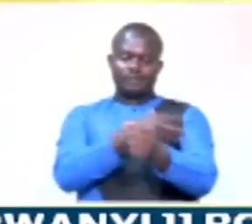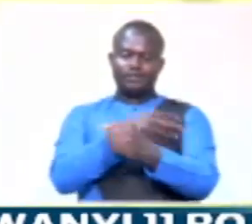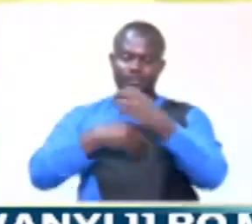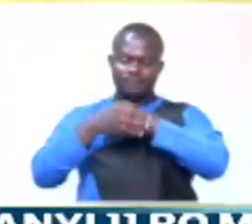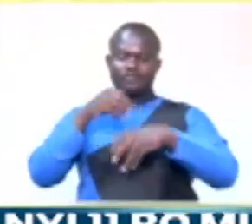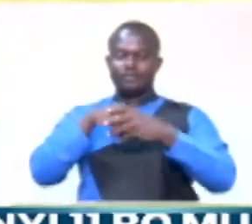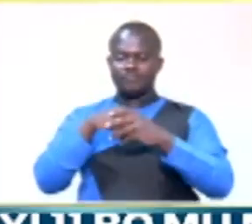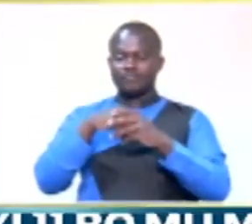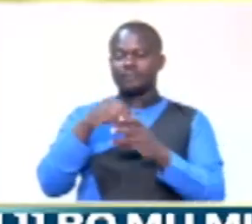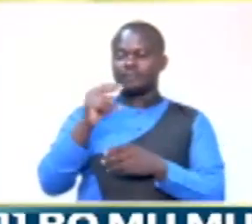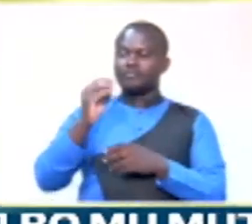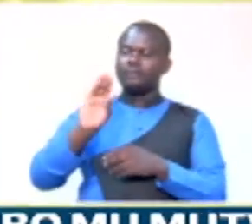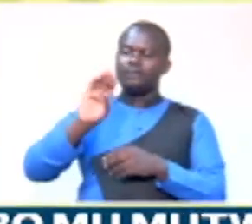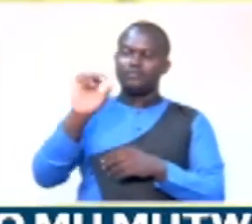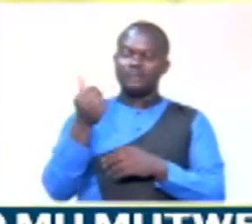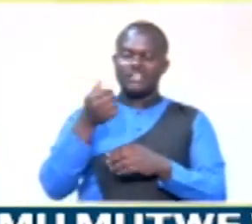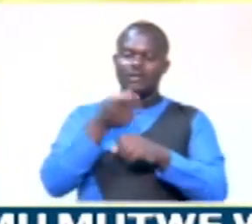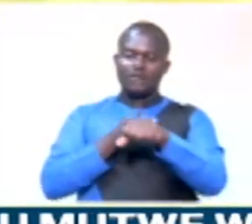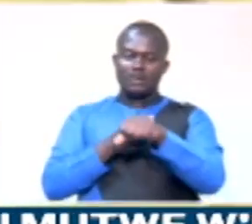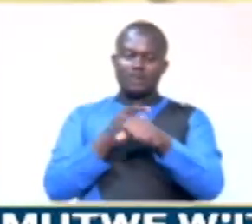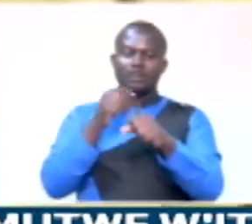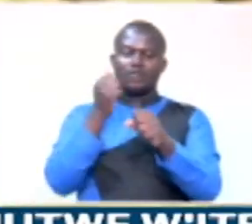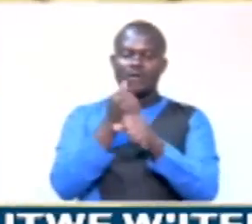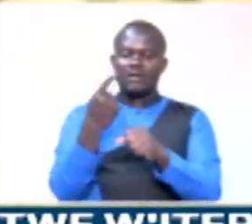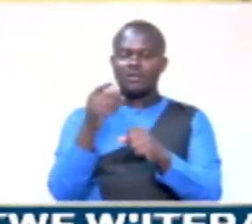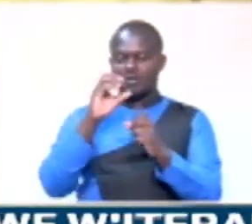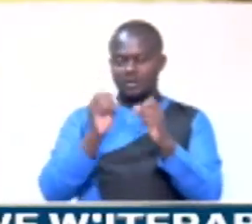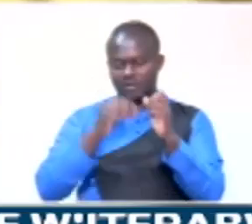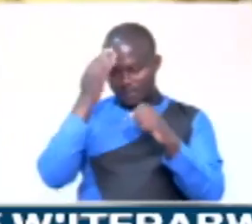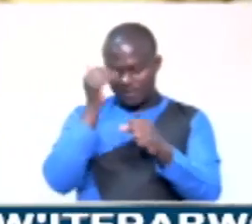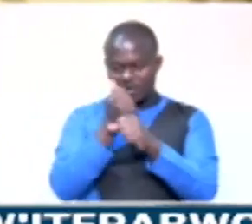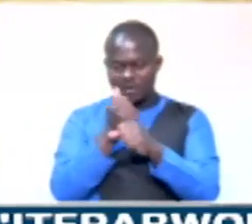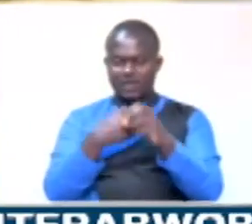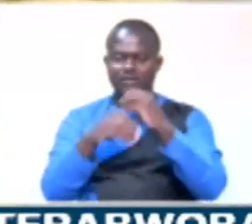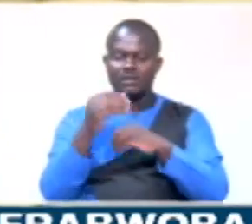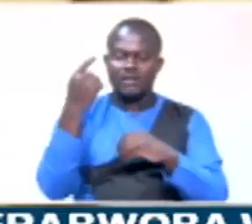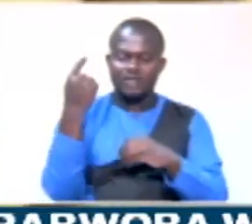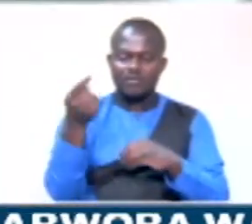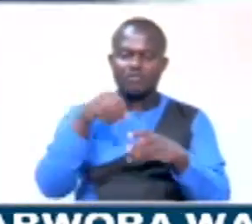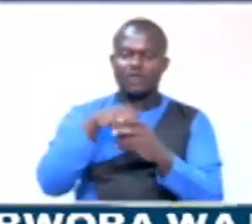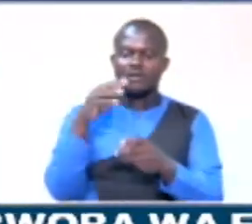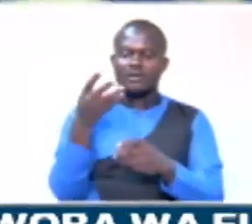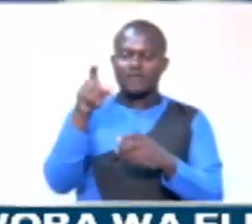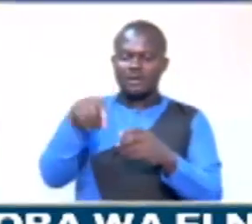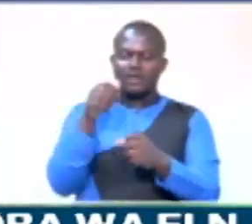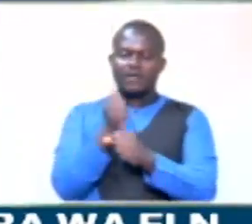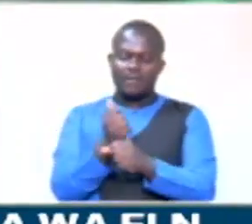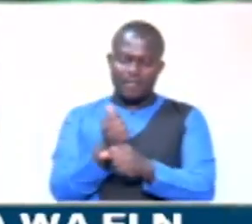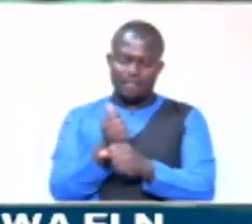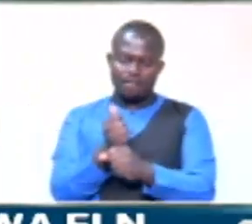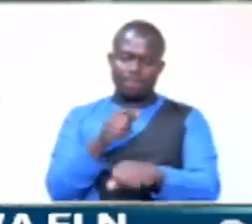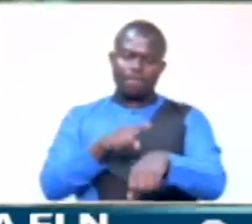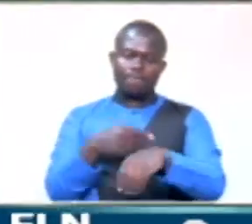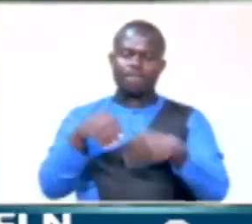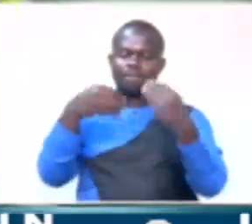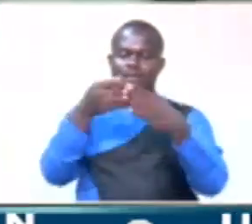mu gihe urw'ibirayi rwa Nyabihu narwo rukora kuri 1% by'ubushobozi bwarwo, kuko rukora igicuruzwa kimwe kuri 4 rwakabaye rukora. Ubwo